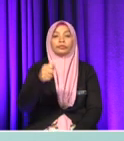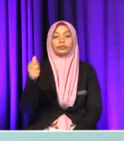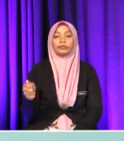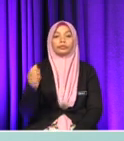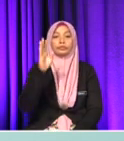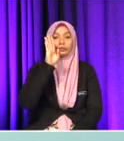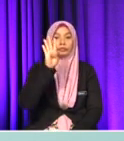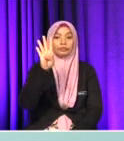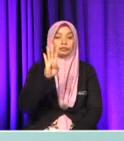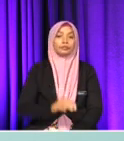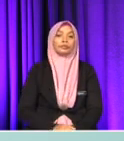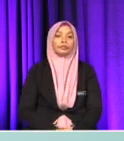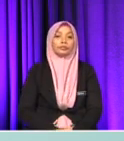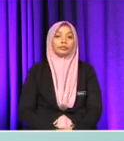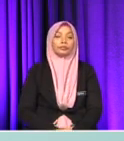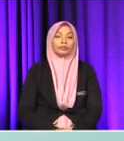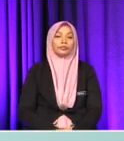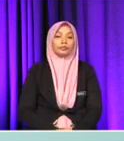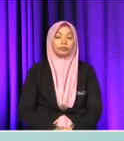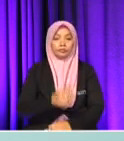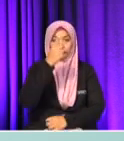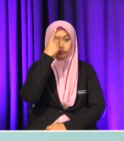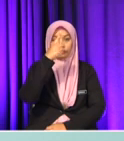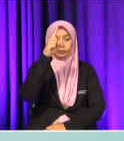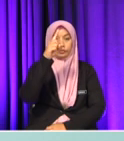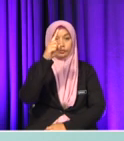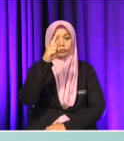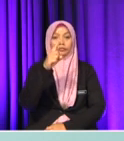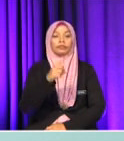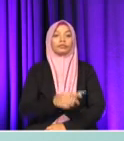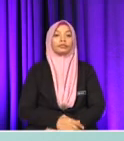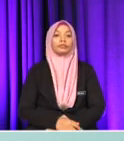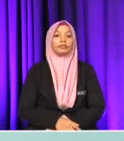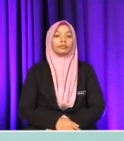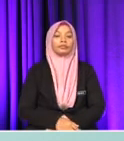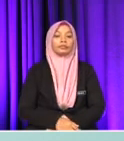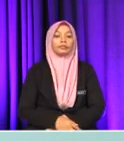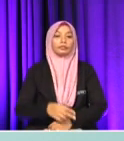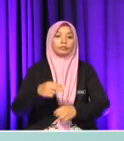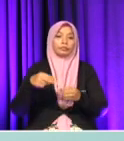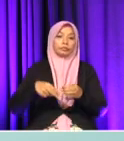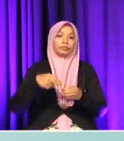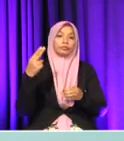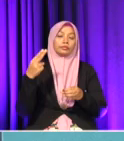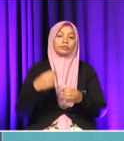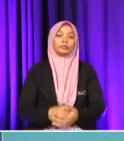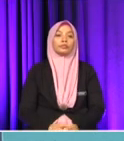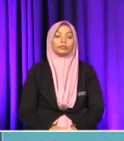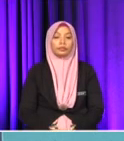ialah eee elips 2 digunakan untuk menghasilkan bulatan di bagian dia katanya besar kita